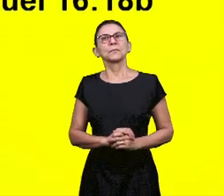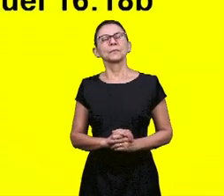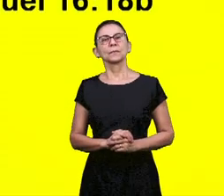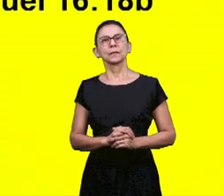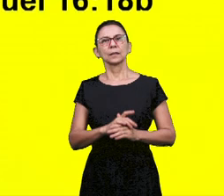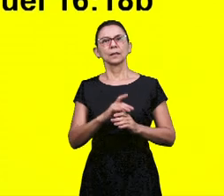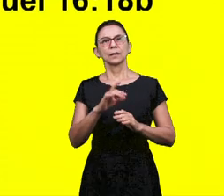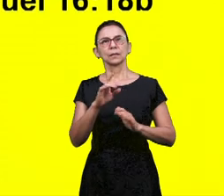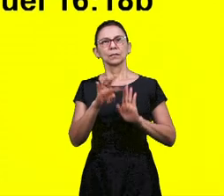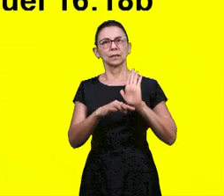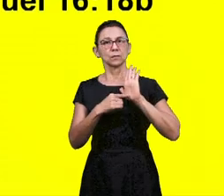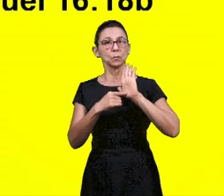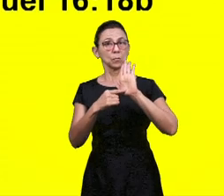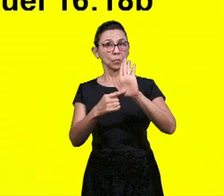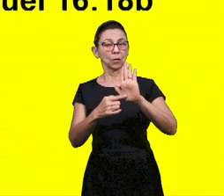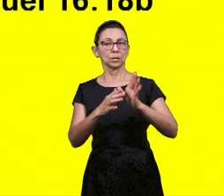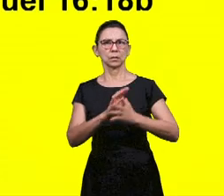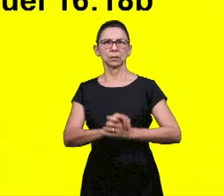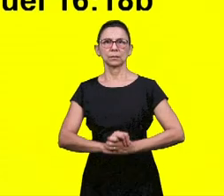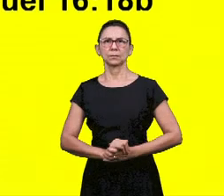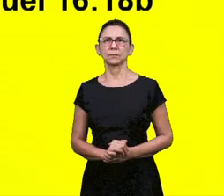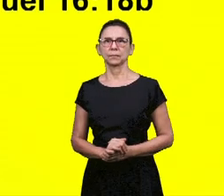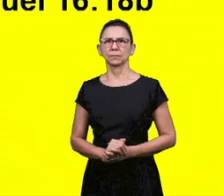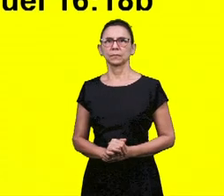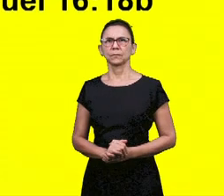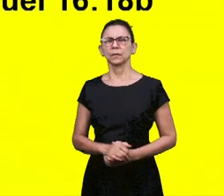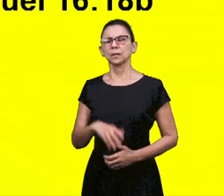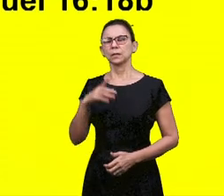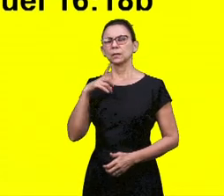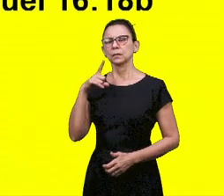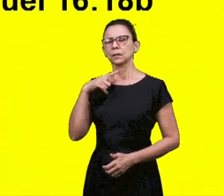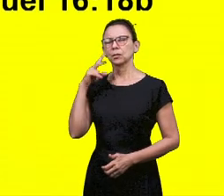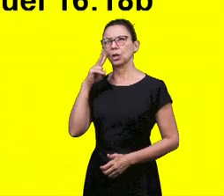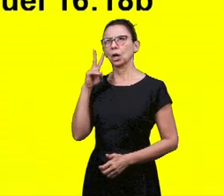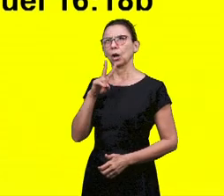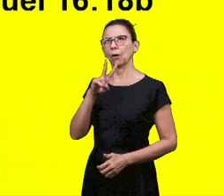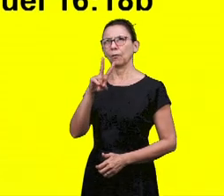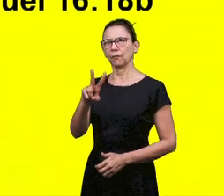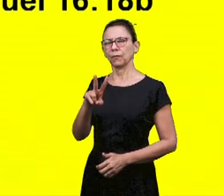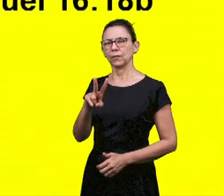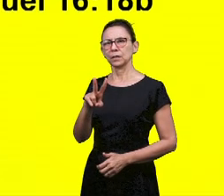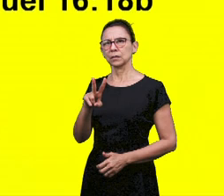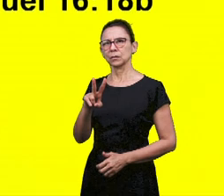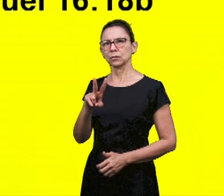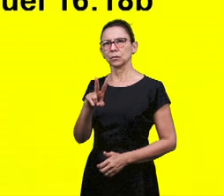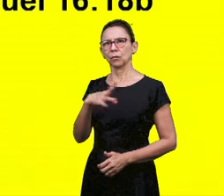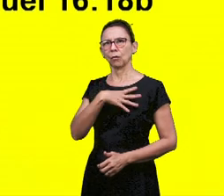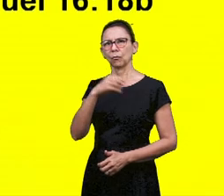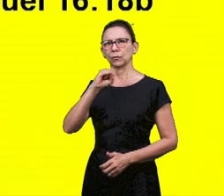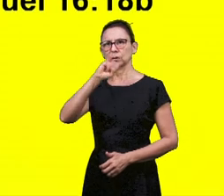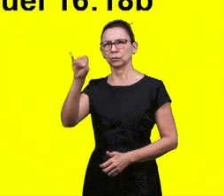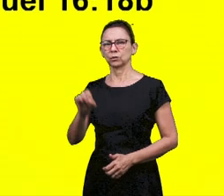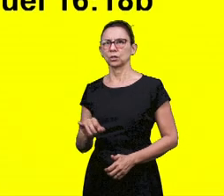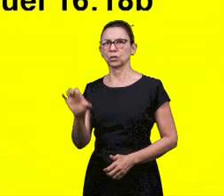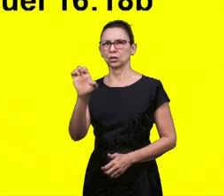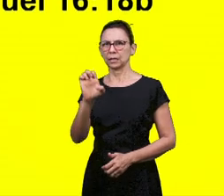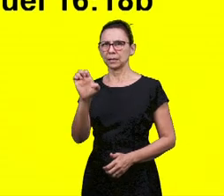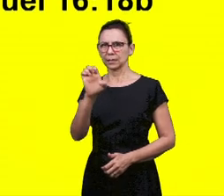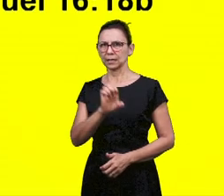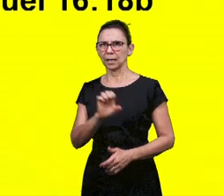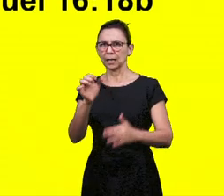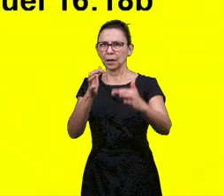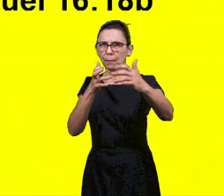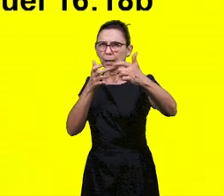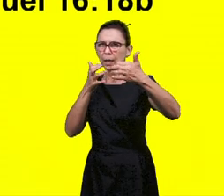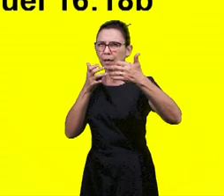parole du Seigneur. Voici, je vois le fils de Ésaïe, le Bélémite, qui sait jouer,